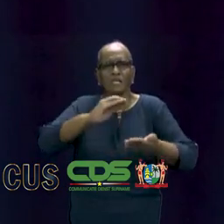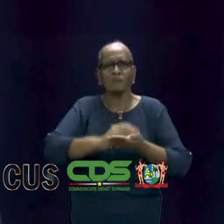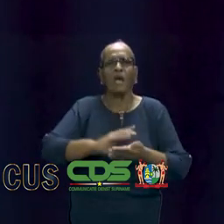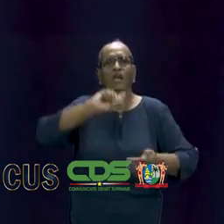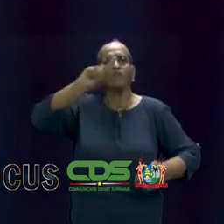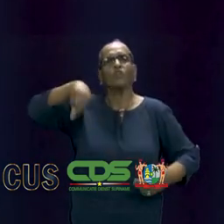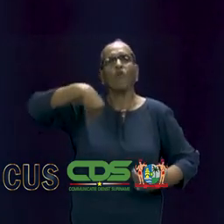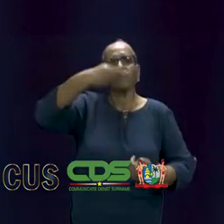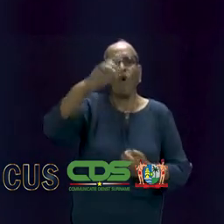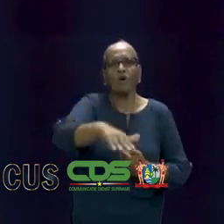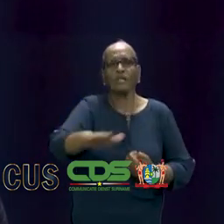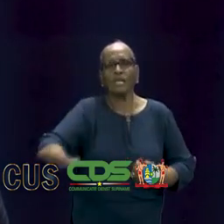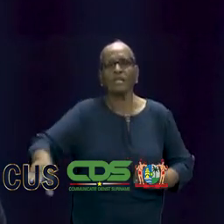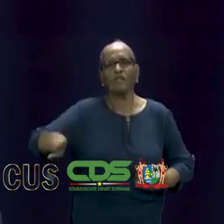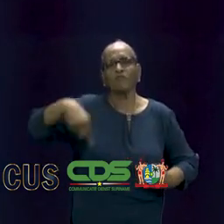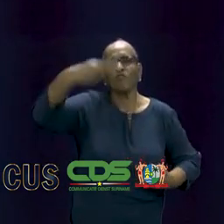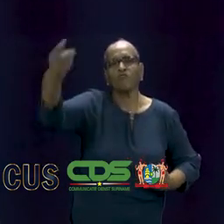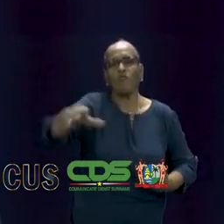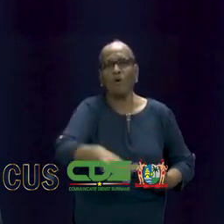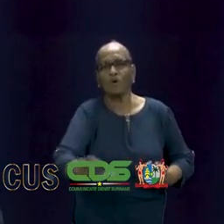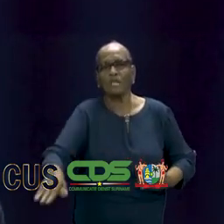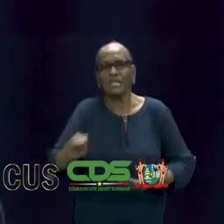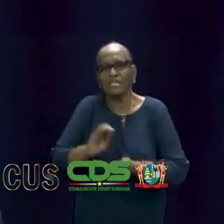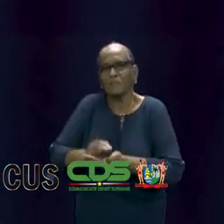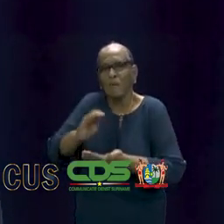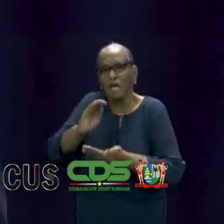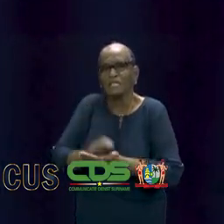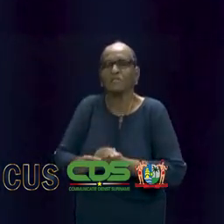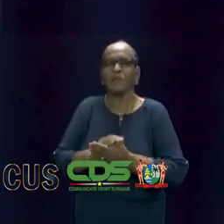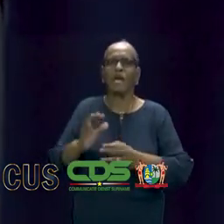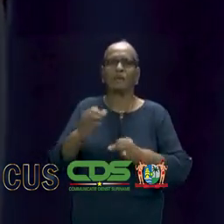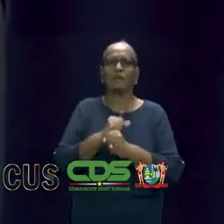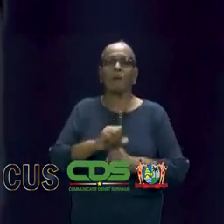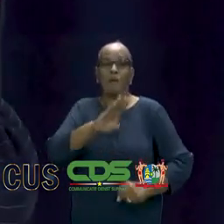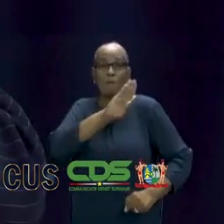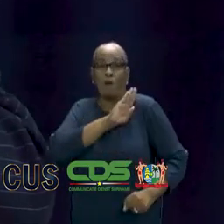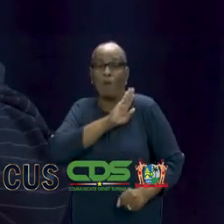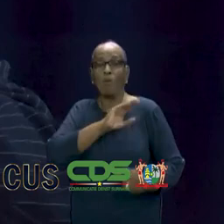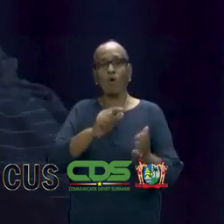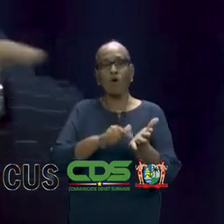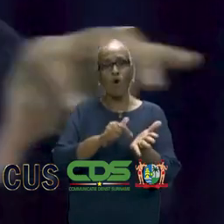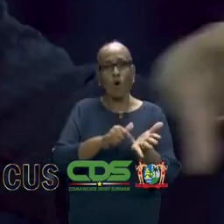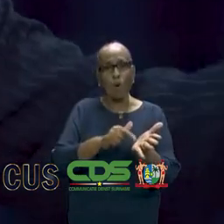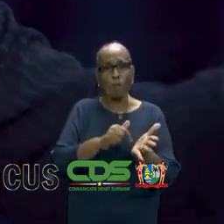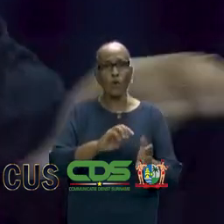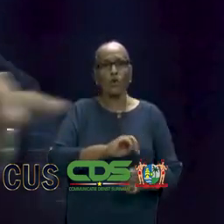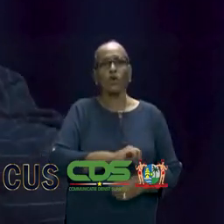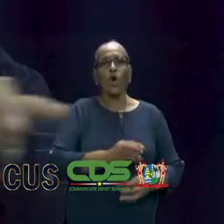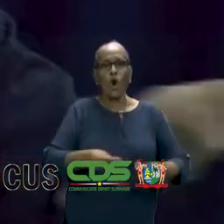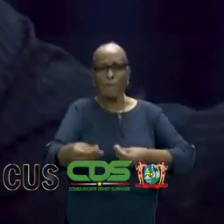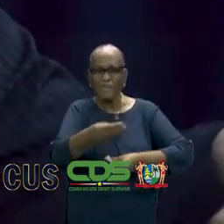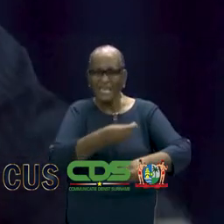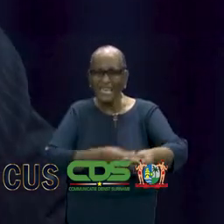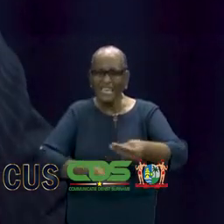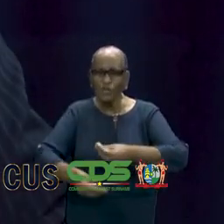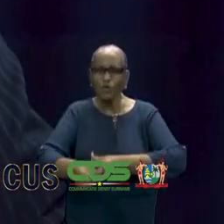volgende generaties die gaan komen. Maar ook gebruik maken van het geld om je economie te